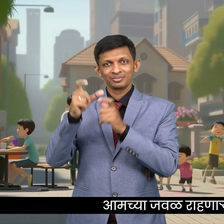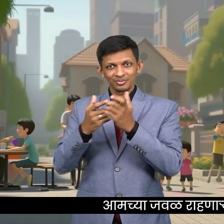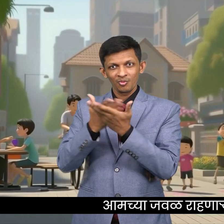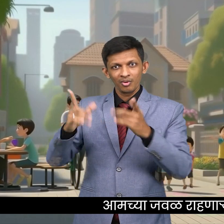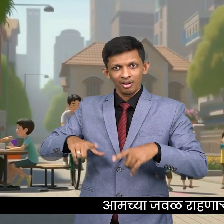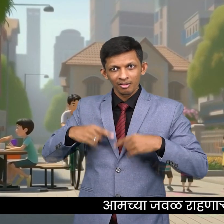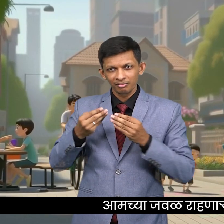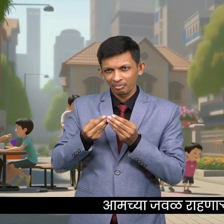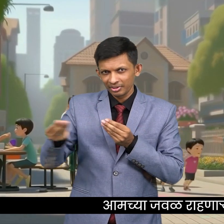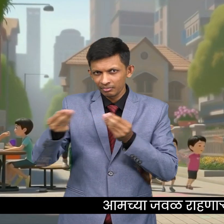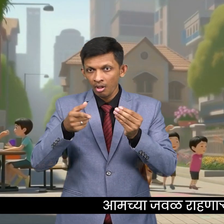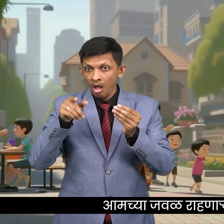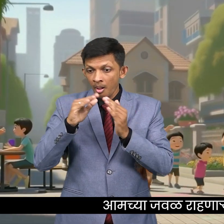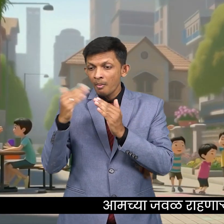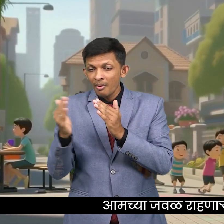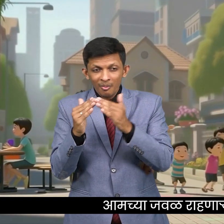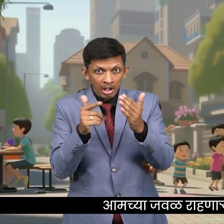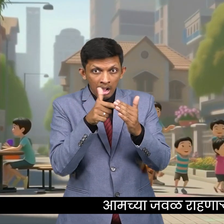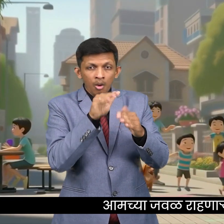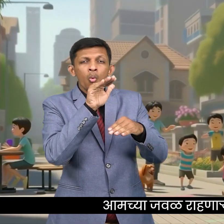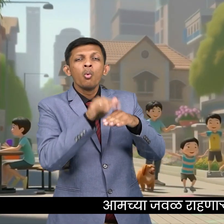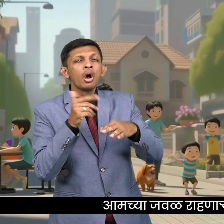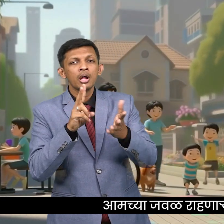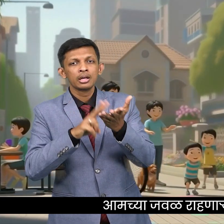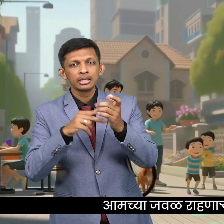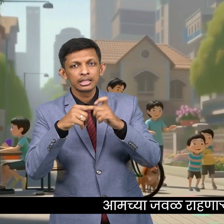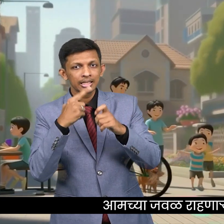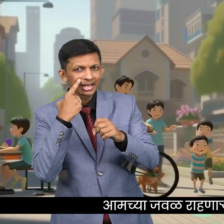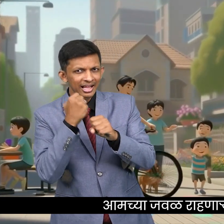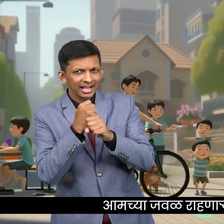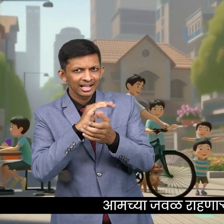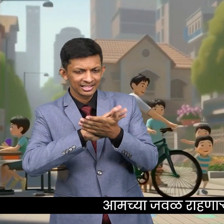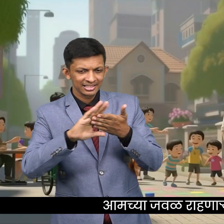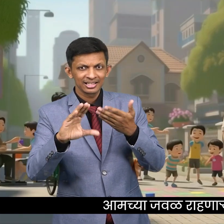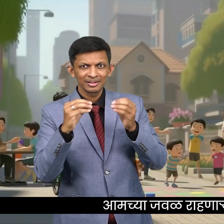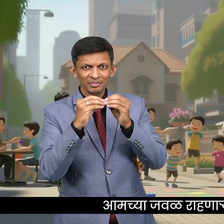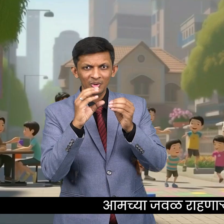आमच्या जवळ राहणाऱ्या लोकांना शेजारी म्हणतात।